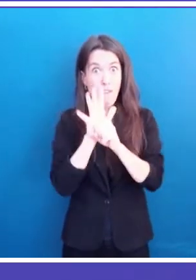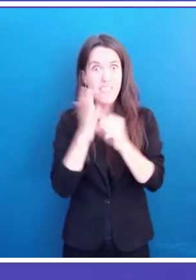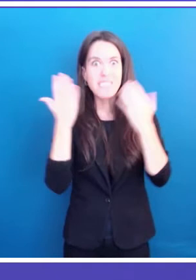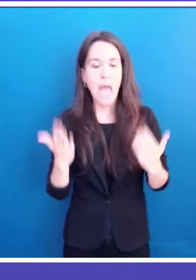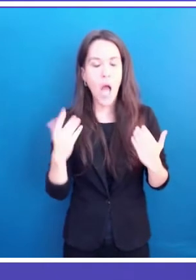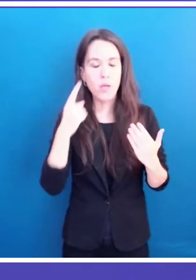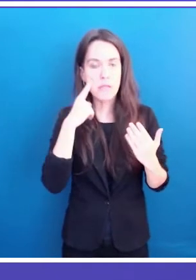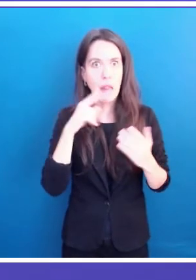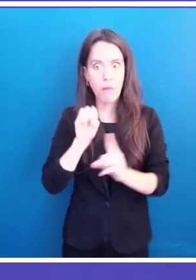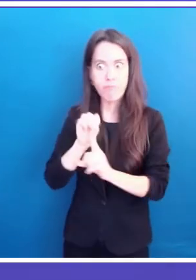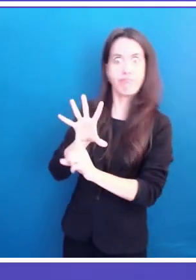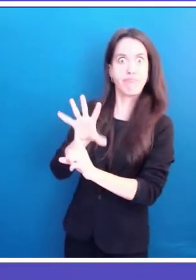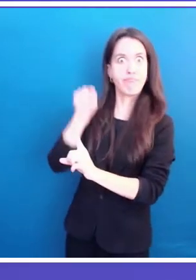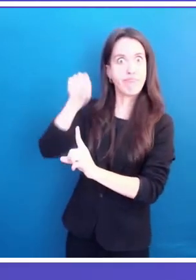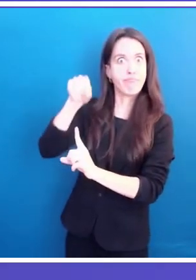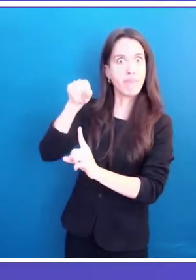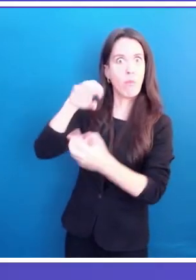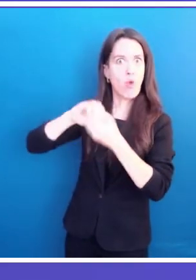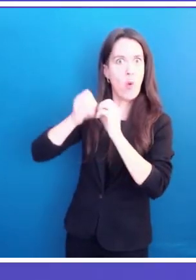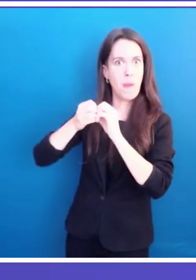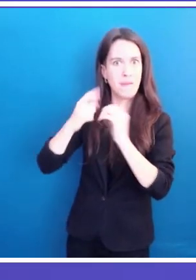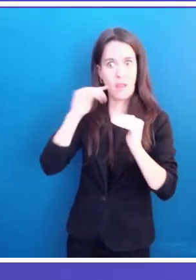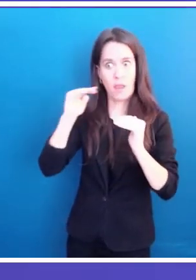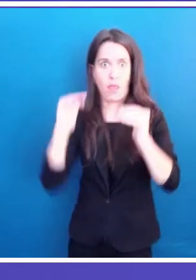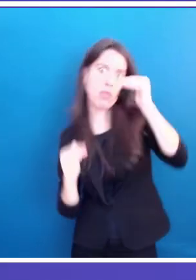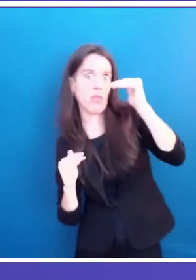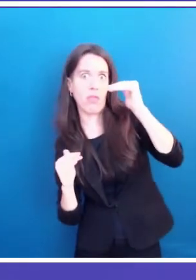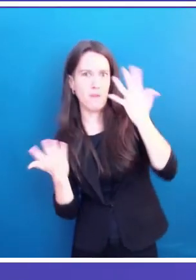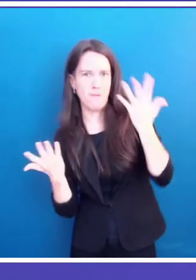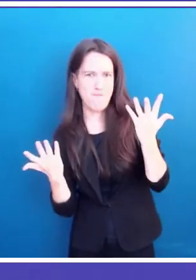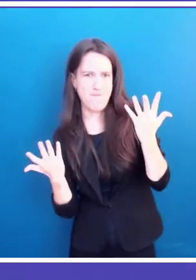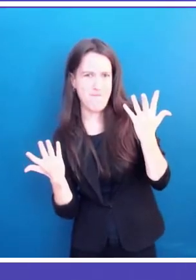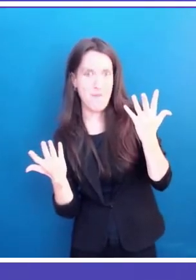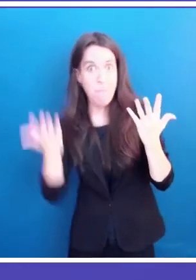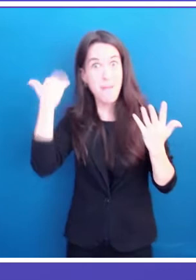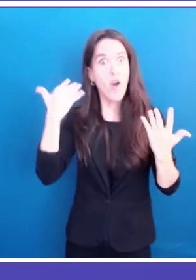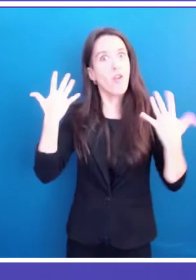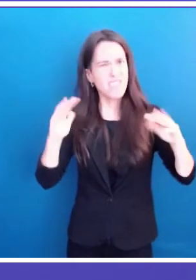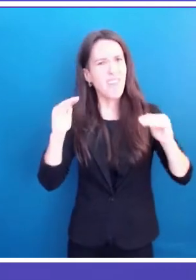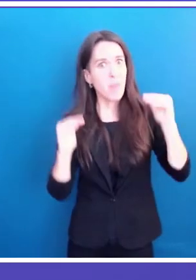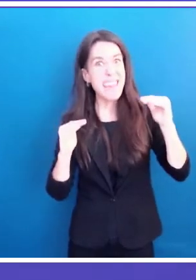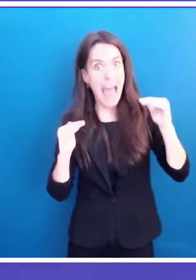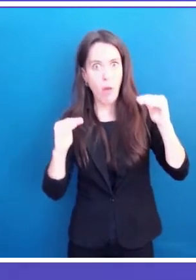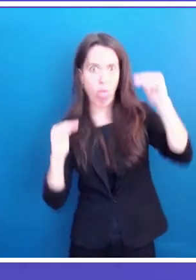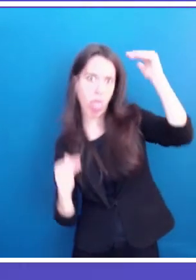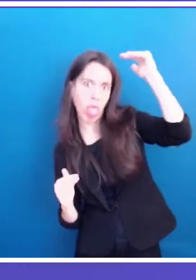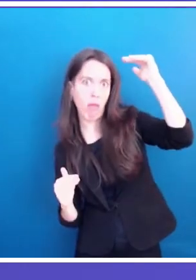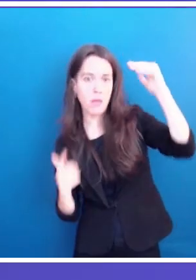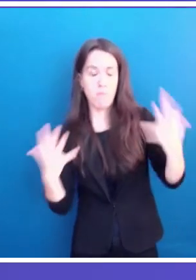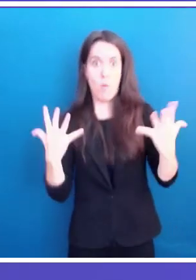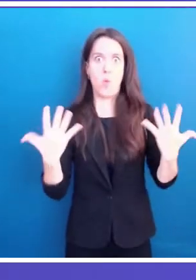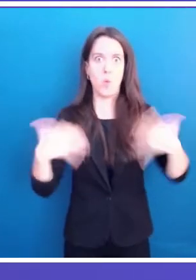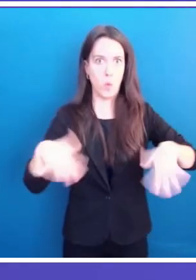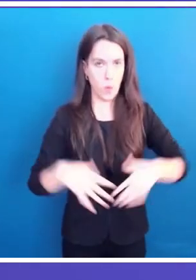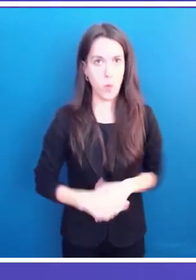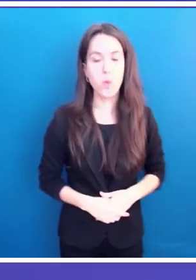تفاقم انعدام المساواة لهذه التفاوتات الموجودة أصلا في مجال إدارة الأزمة. تم